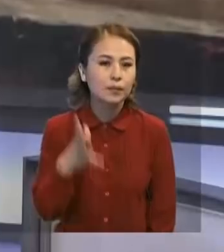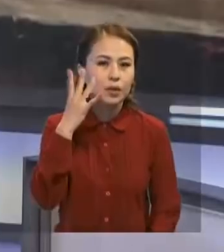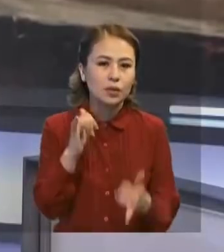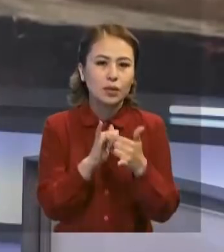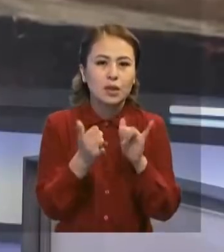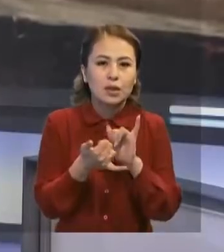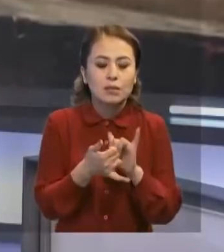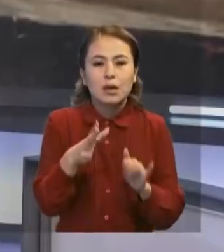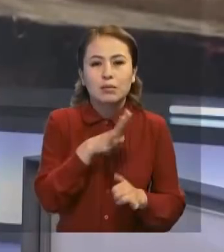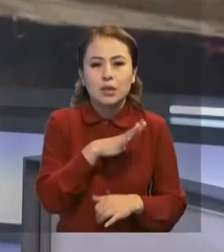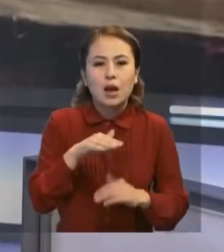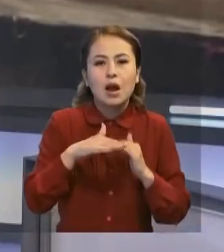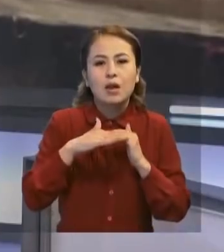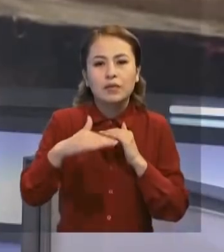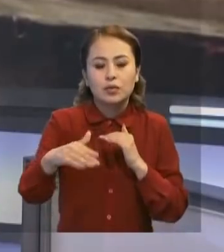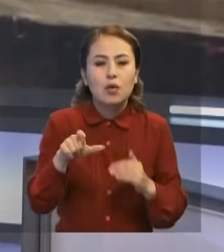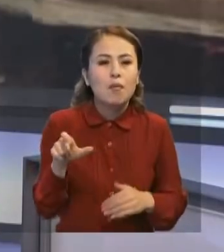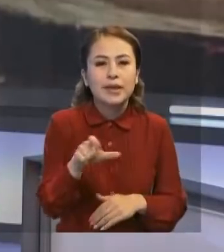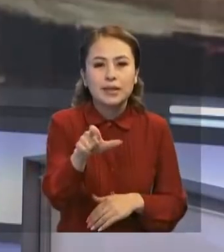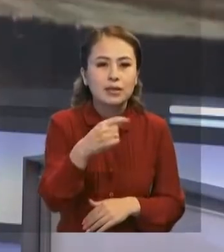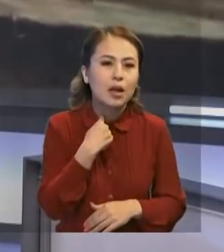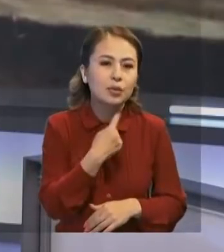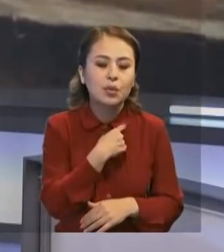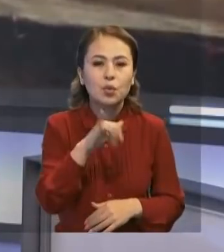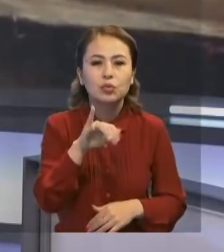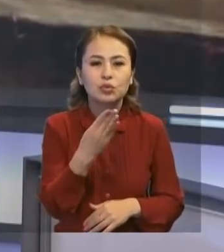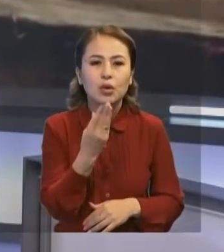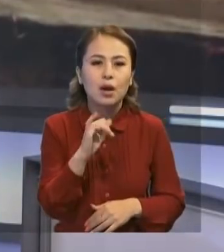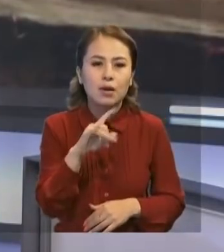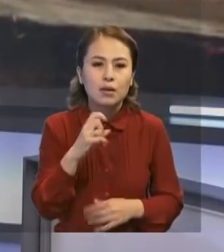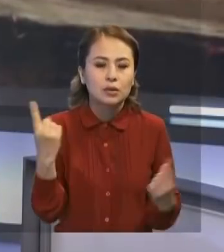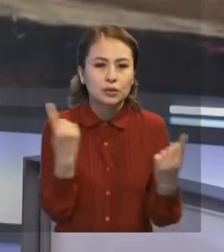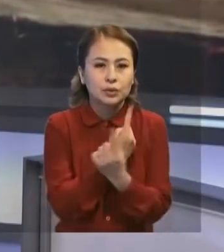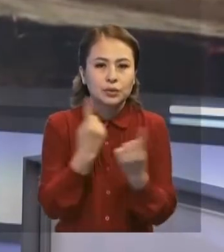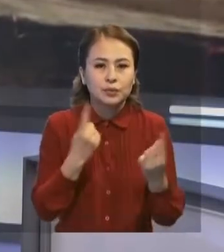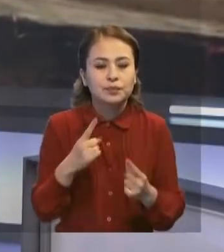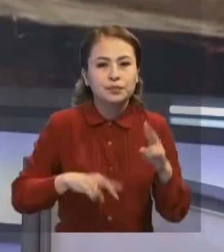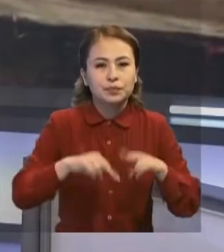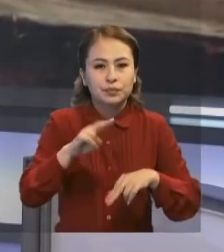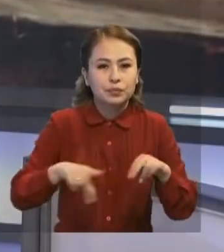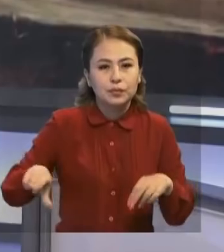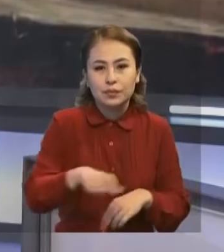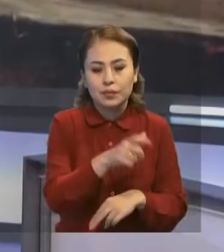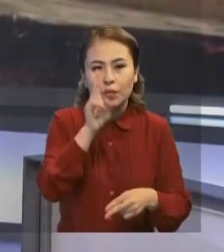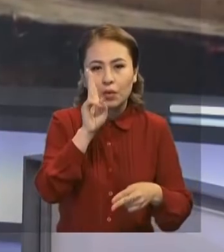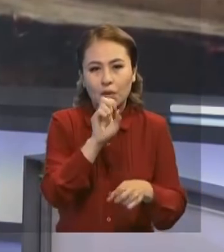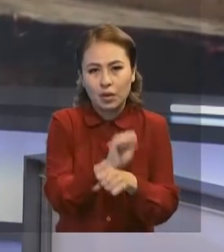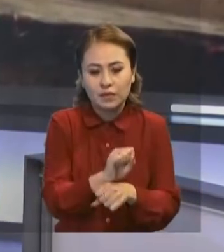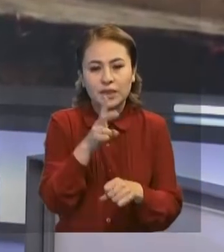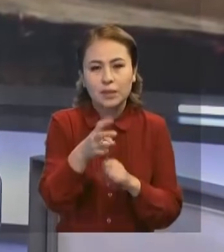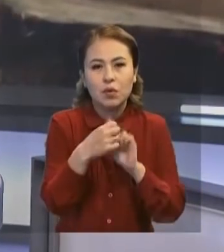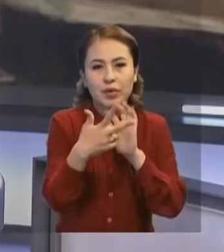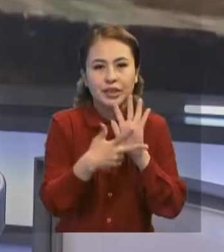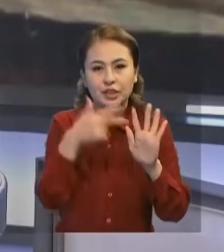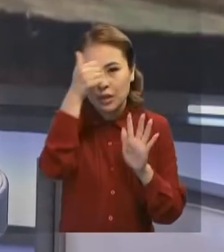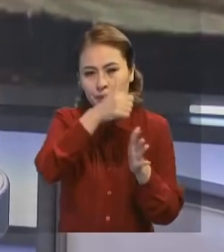Алматы Өскемен бағытындағы автомагистральдың Талдықорған Үшарал арасындағы жол құрылысы тоқтап тұр. 2018 жылдан